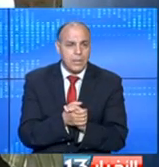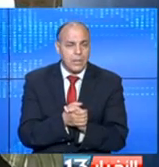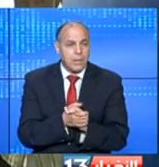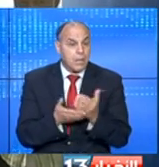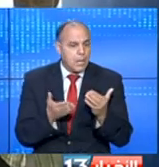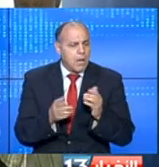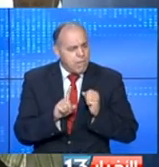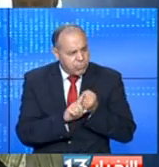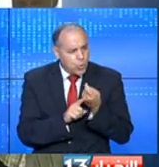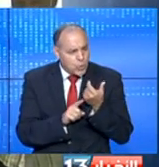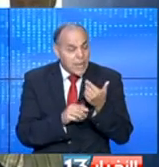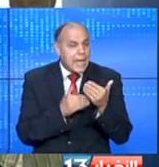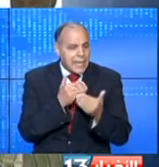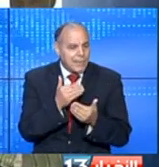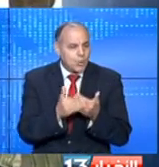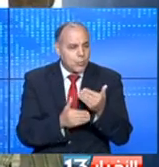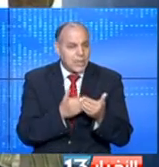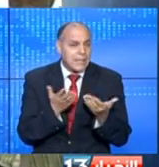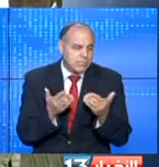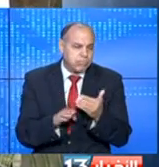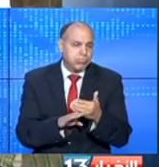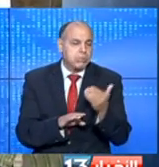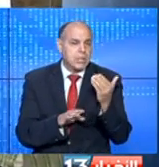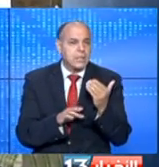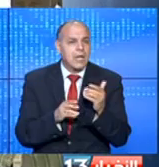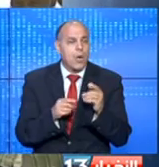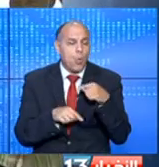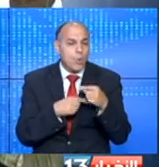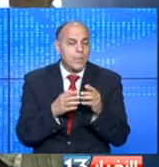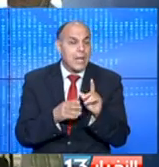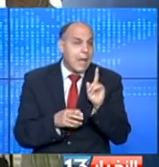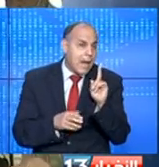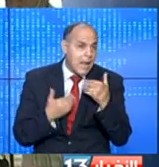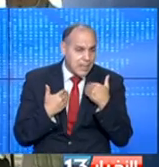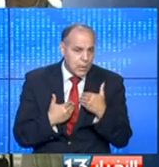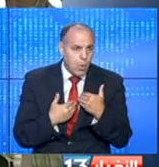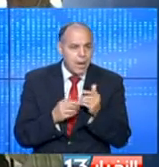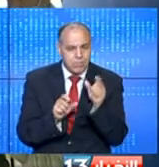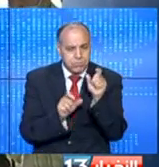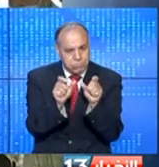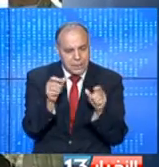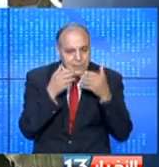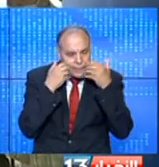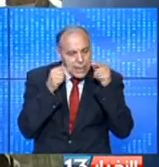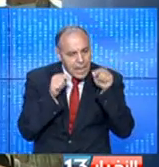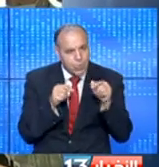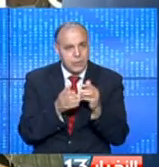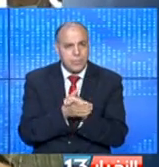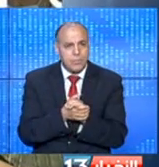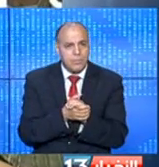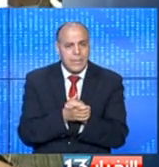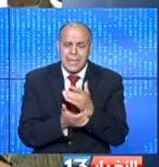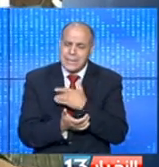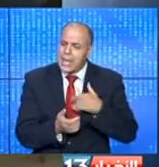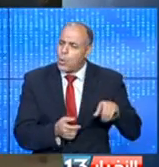معناها ضغط والكل العباد تبدا مش فاهم، مش أنا موافقين معنا بالوضعيات هذه والكل. هانا نحثوا على التباعد، لبس الكمامة،